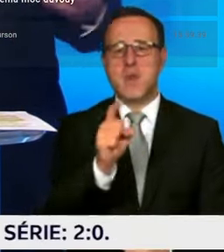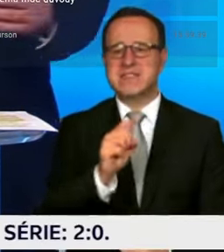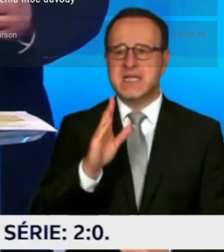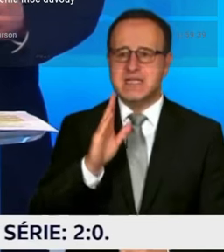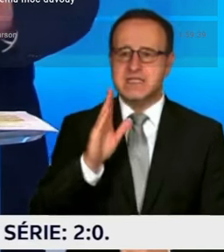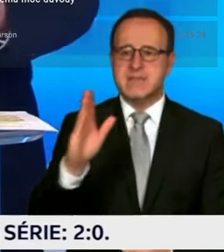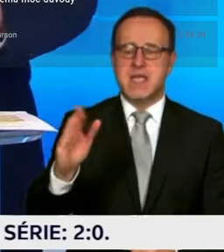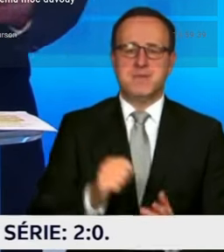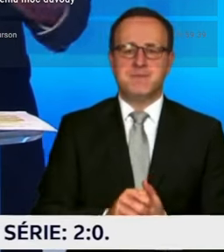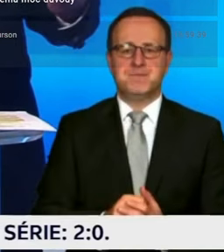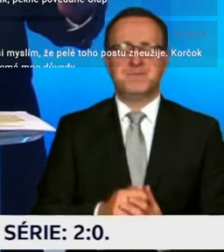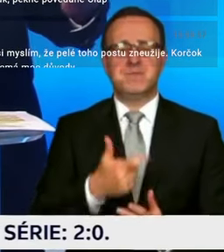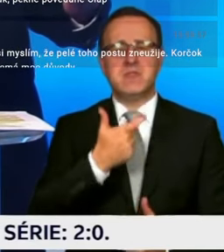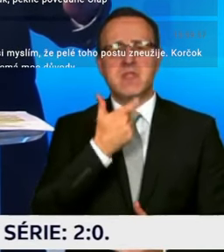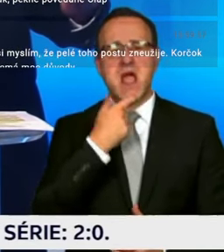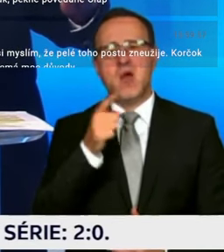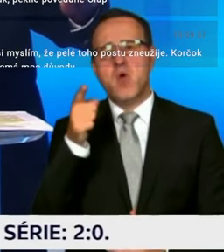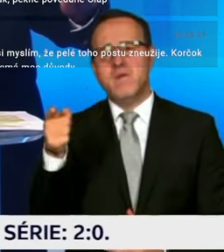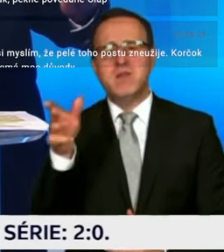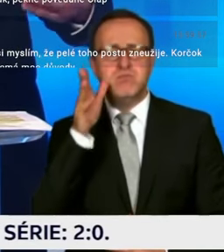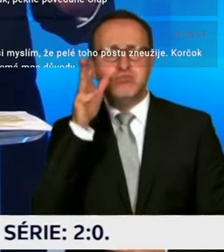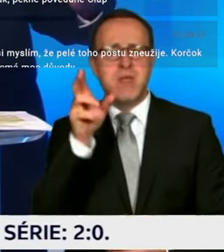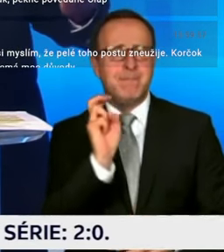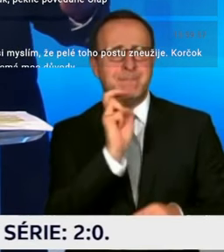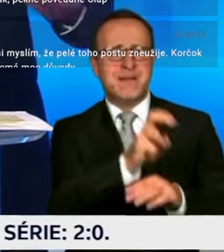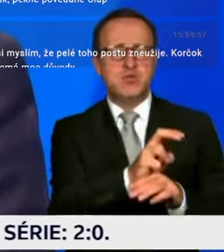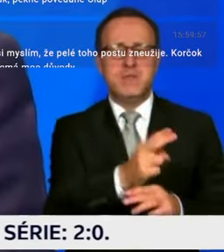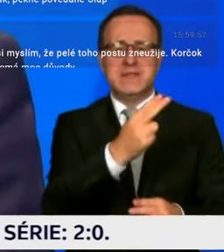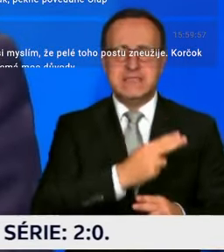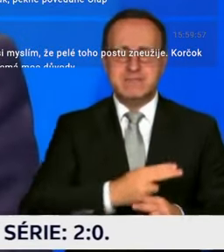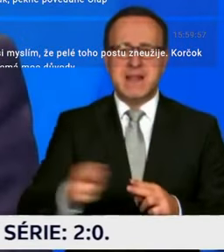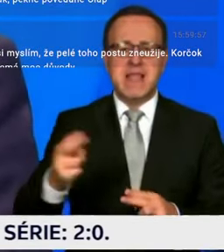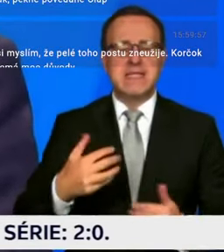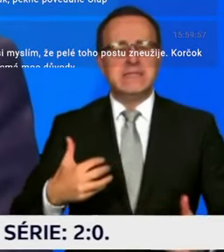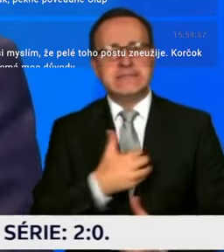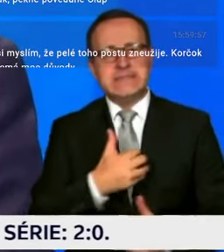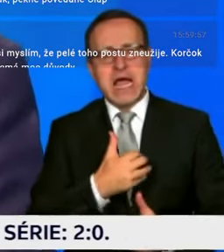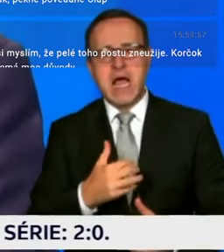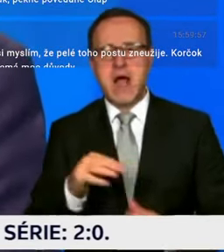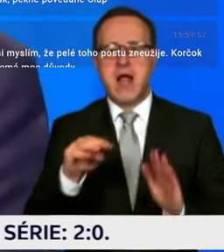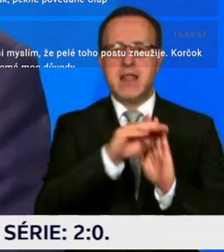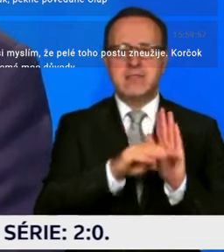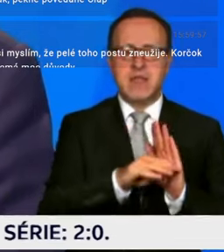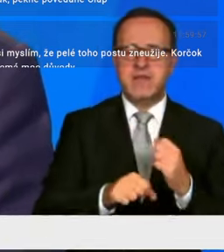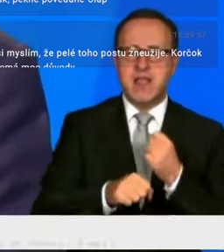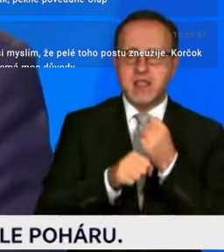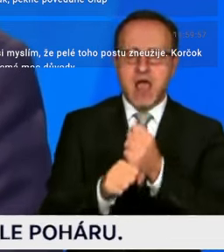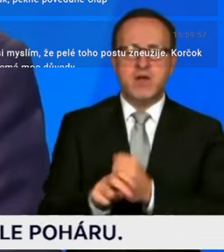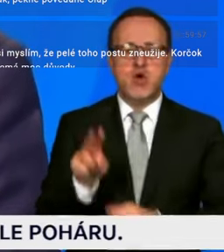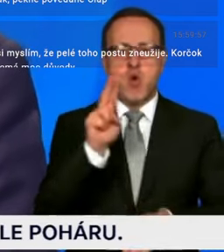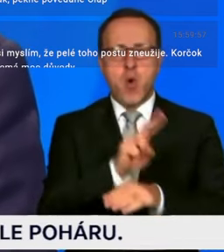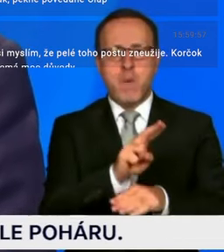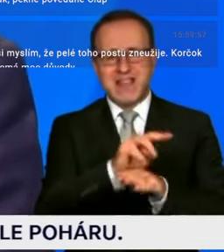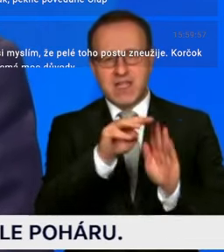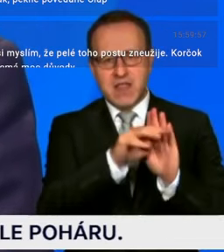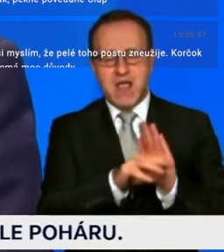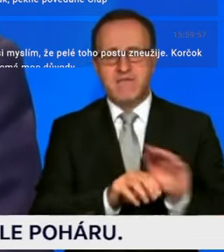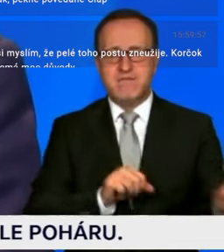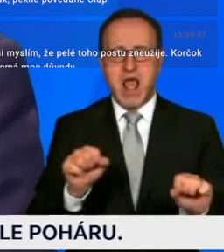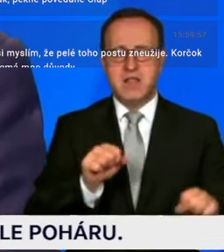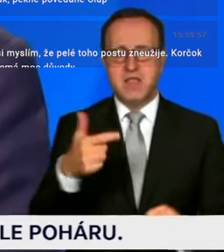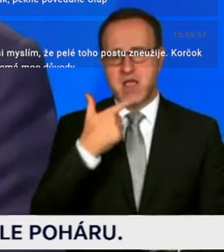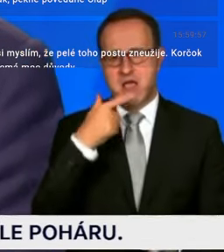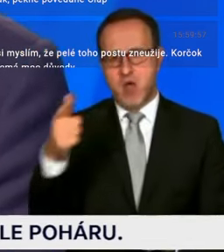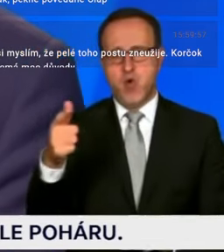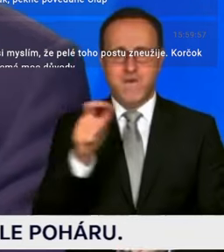budete eh pristupovať eh k naplneniu ambícií a legislatívy a návrhov a opatrení vlády z pozície prezidenta